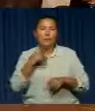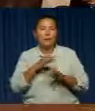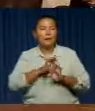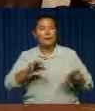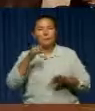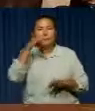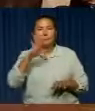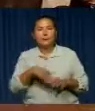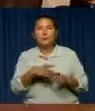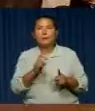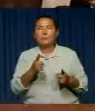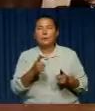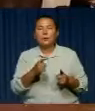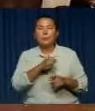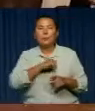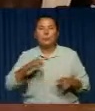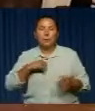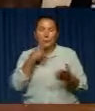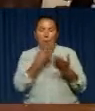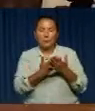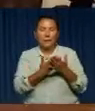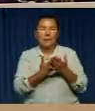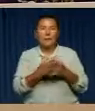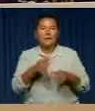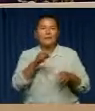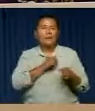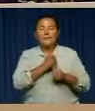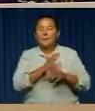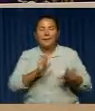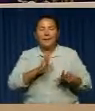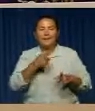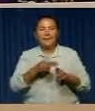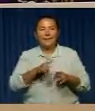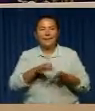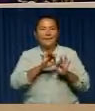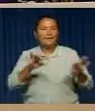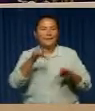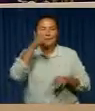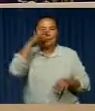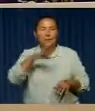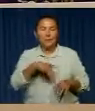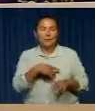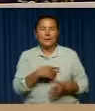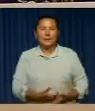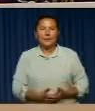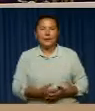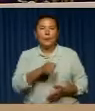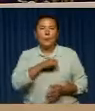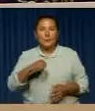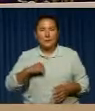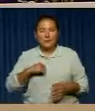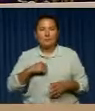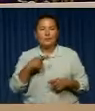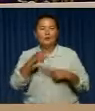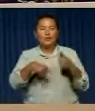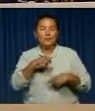алмай. Себе мен айттым жаңа, өзім көрмеген нәрсені, жасалмаған нәрсенді, білмеген нәрсенді мен болат деп айтпаймын. Өзімнің басына